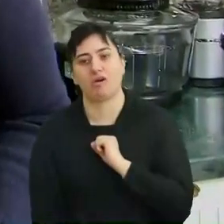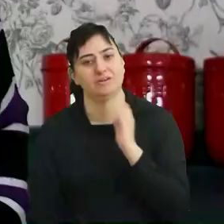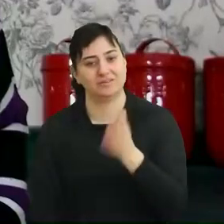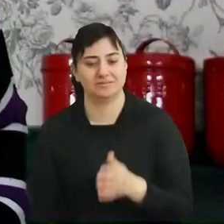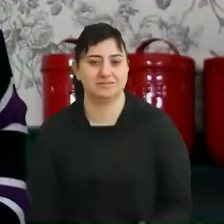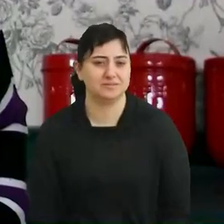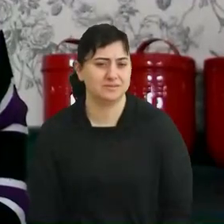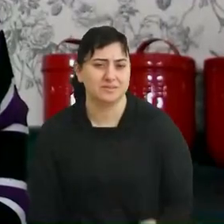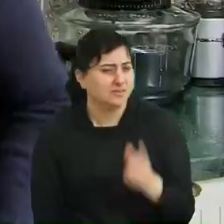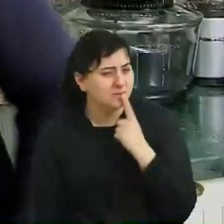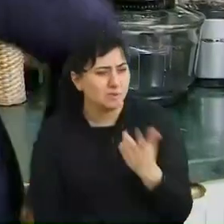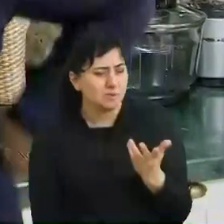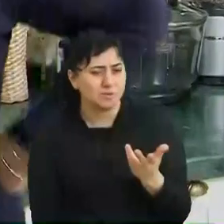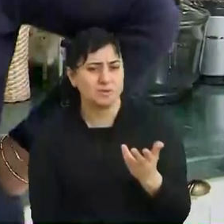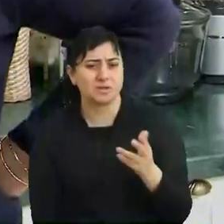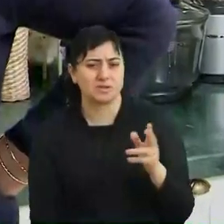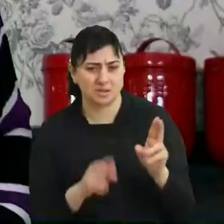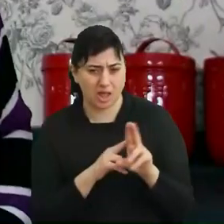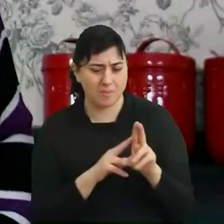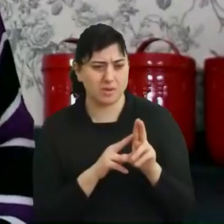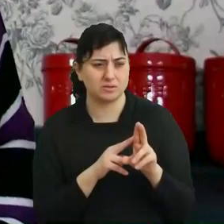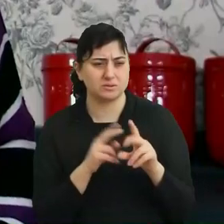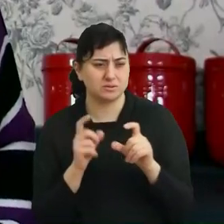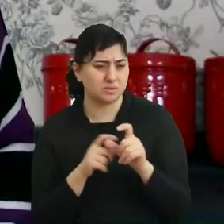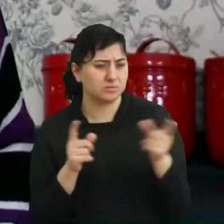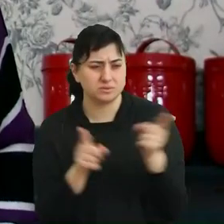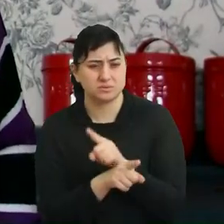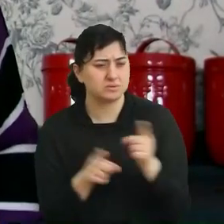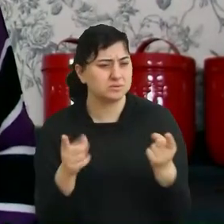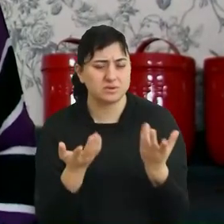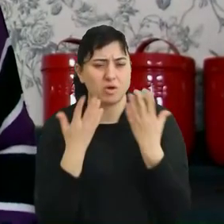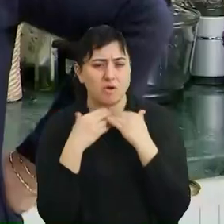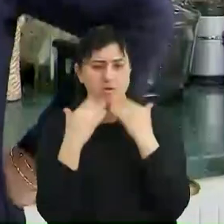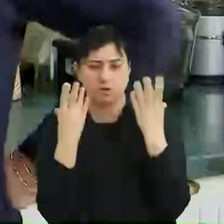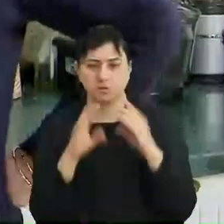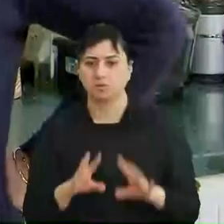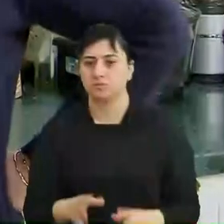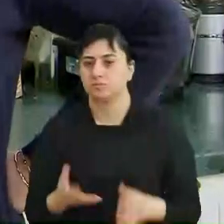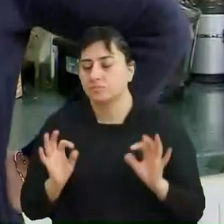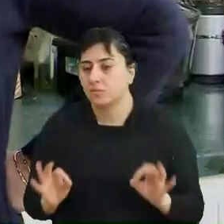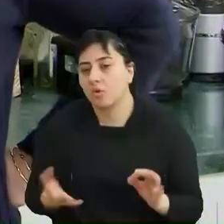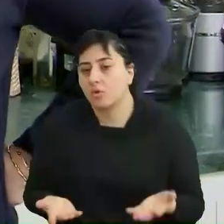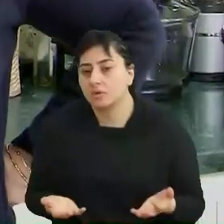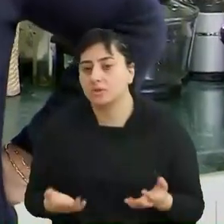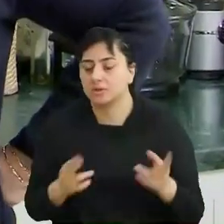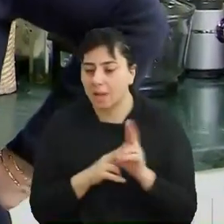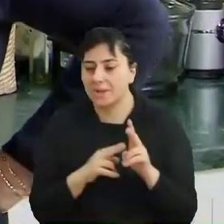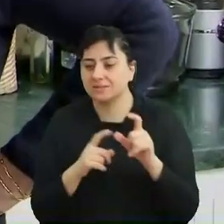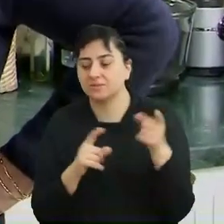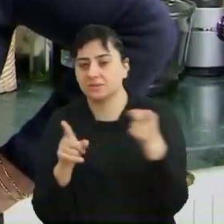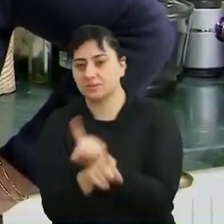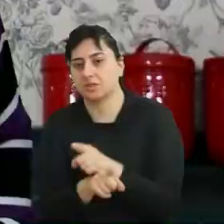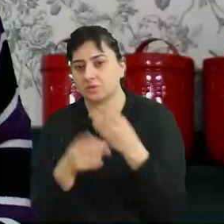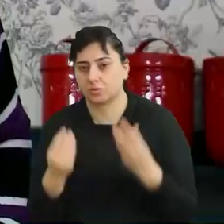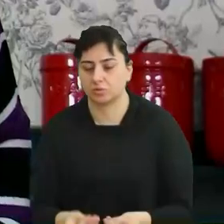yiyeceksin ha. Ne diyorsun sen ya? Kemal Bey dırdık yere Serpil Hanım gibi niye davransın? Olur mu öyle şey? Ya basbayağı işte ya. Kemal Bey Serpil